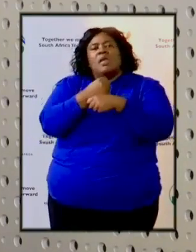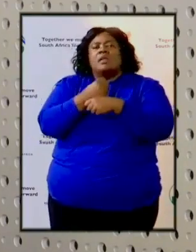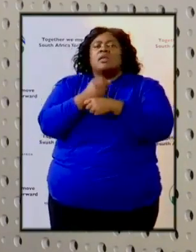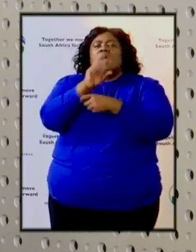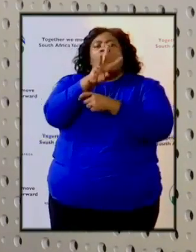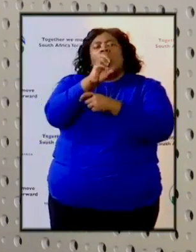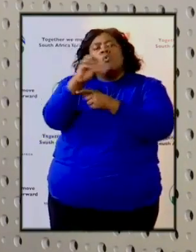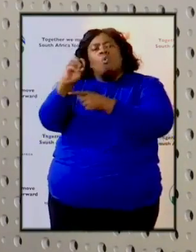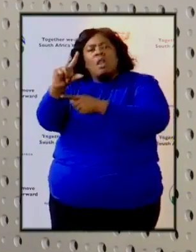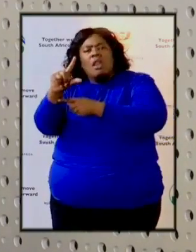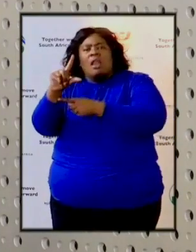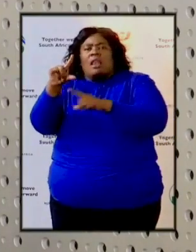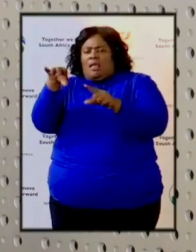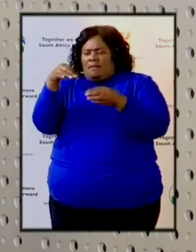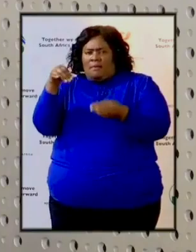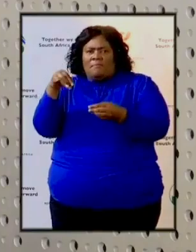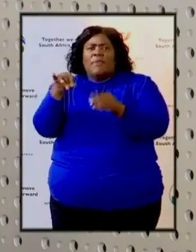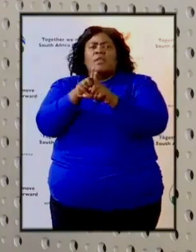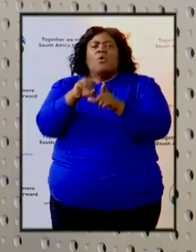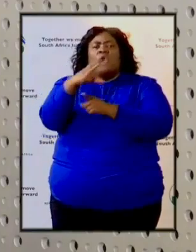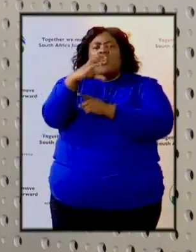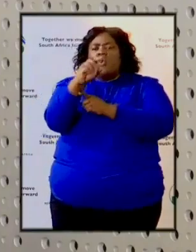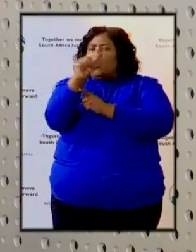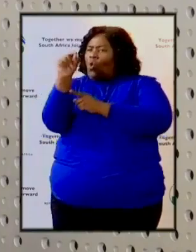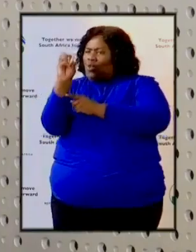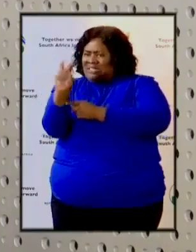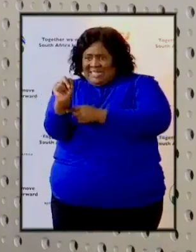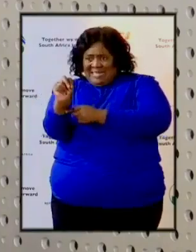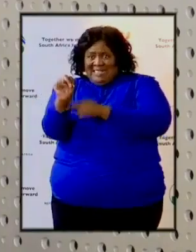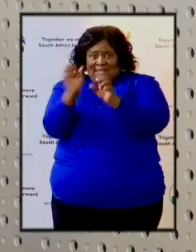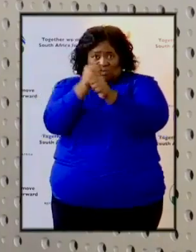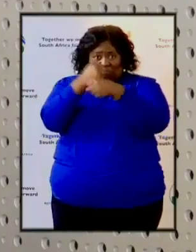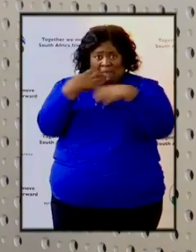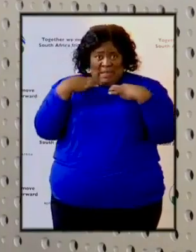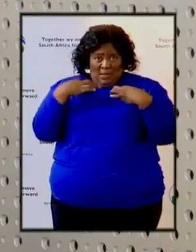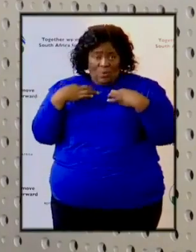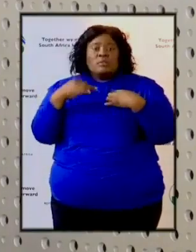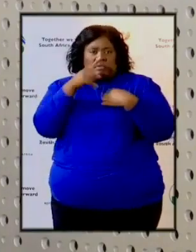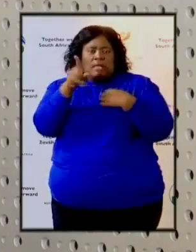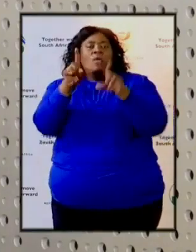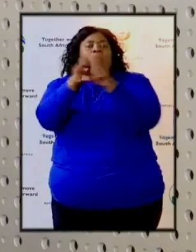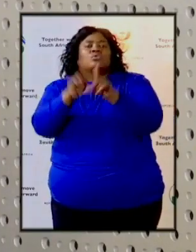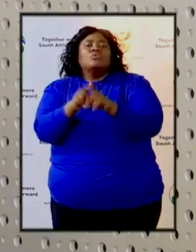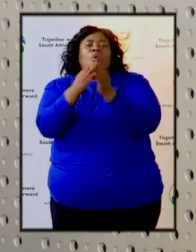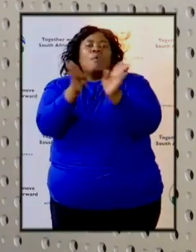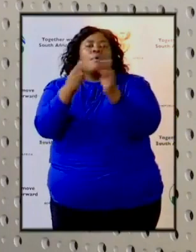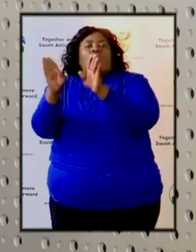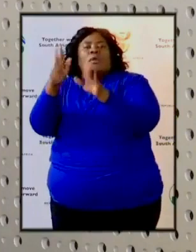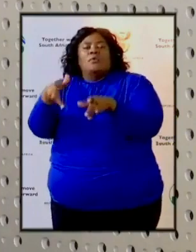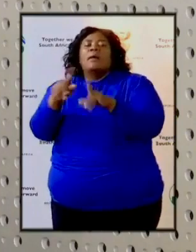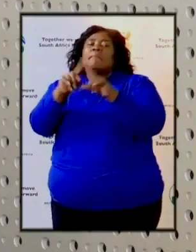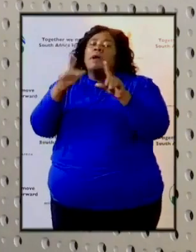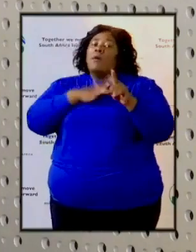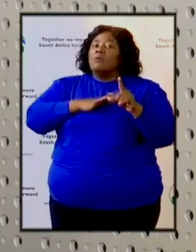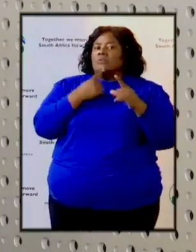noma ukotini nako sekuzovumeleleka njengamanje ukuthi kuqhubeke. Ngibonge kakhulu ke kini na nonke